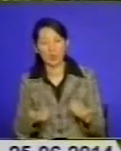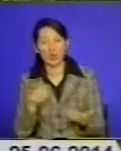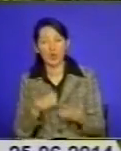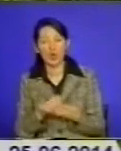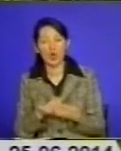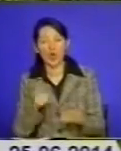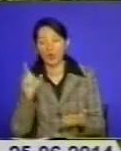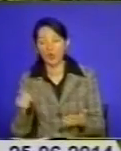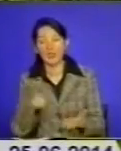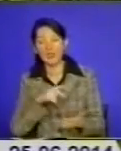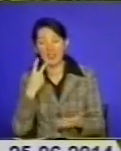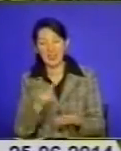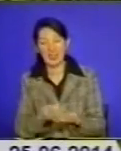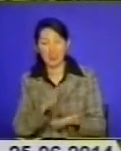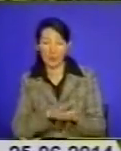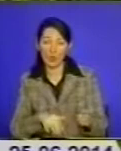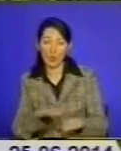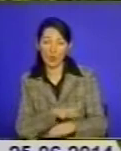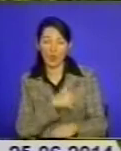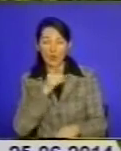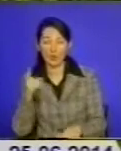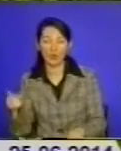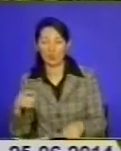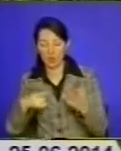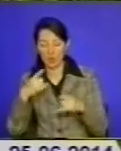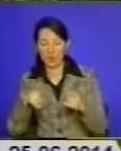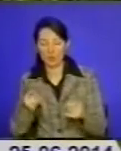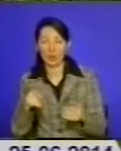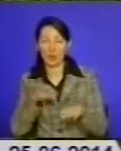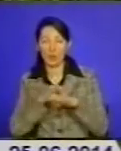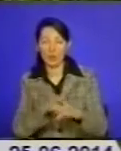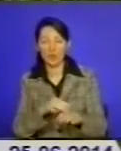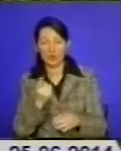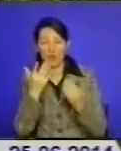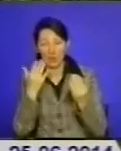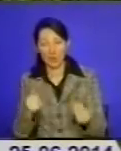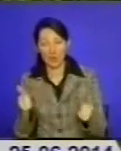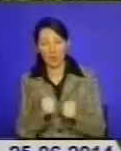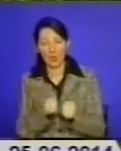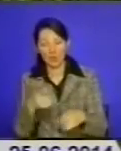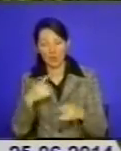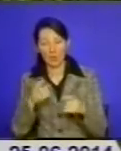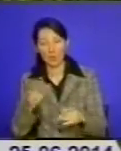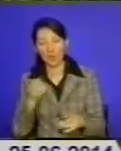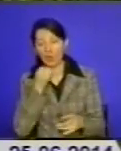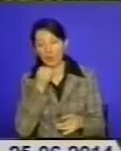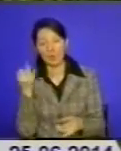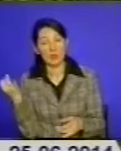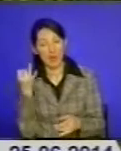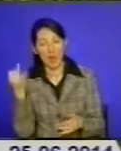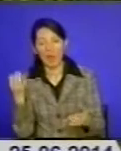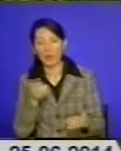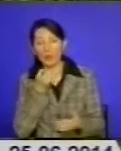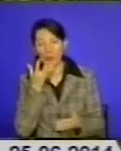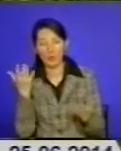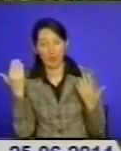протягом довгого часу телевізор, то, мабуть, навіть провести один день біля телевізора для неї буде цікаво і позитивно, і вона відпочине.